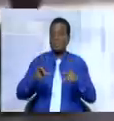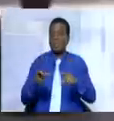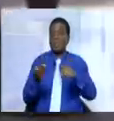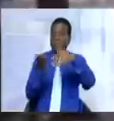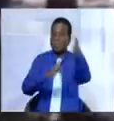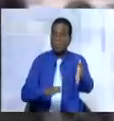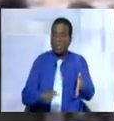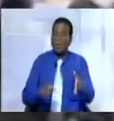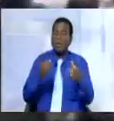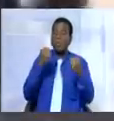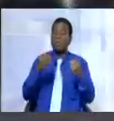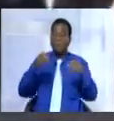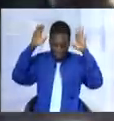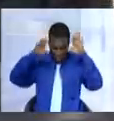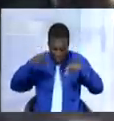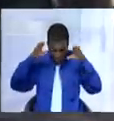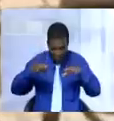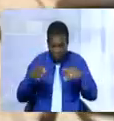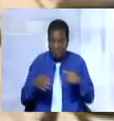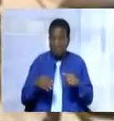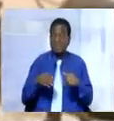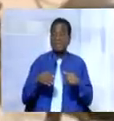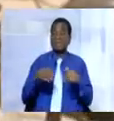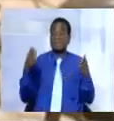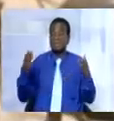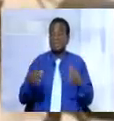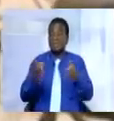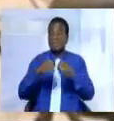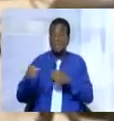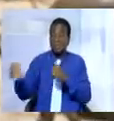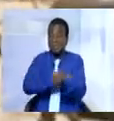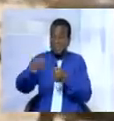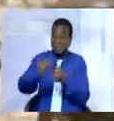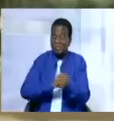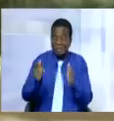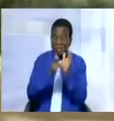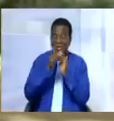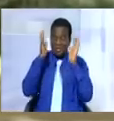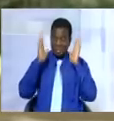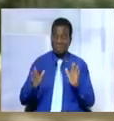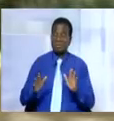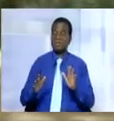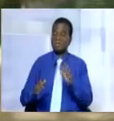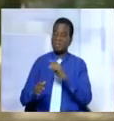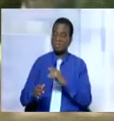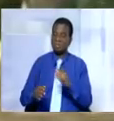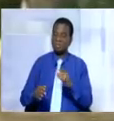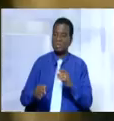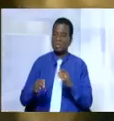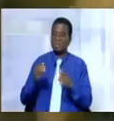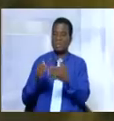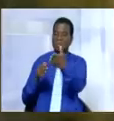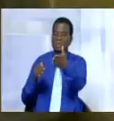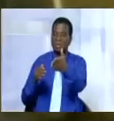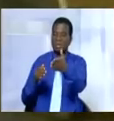dit combattre pour l'instauration d'un état islamiste dans le nord du Nigeria où l'armée tente de les contenir avec difficulté.